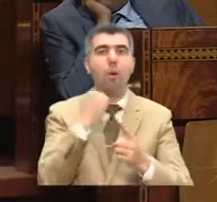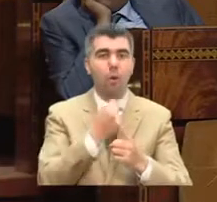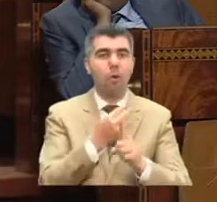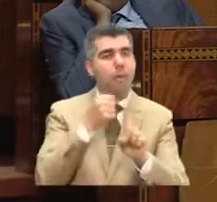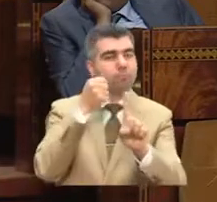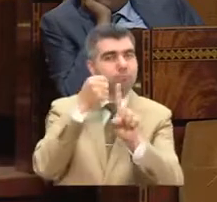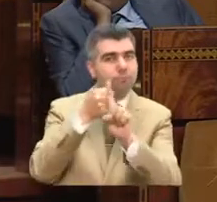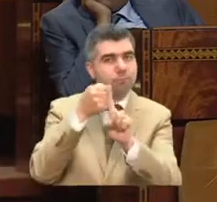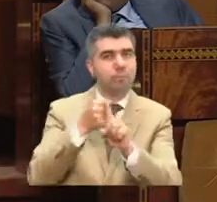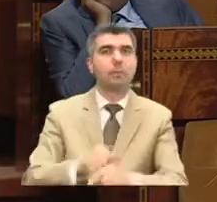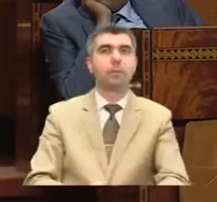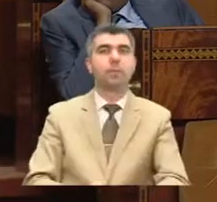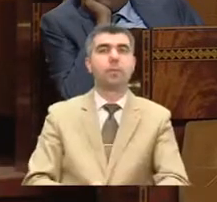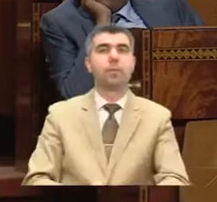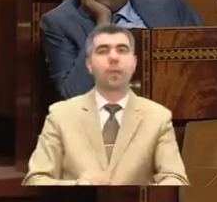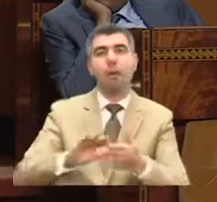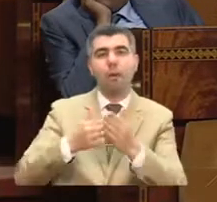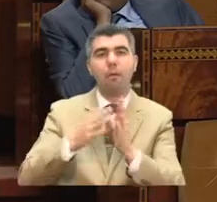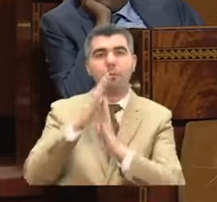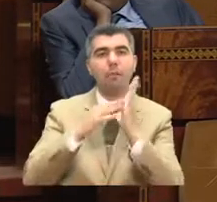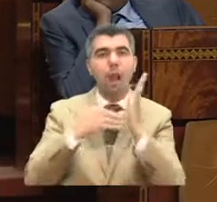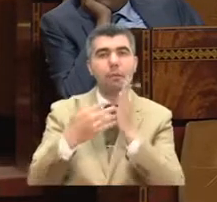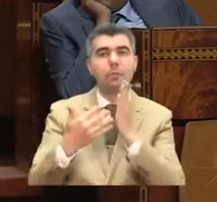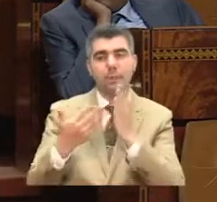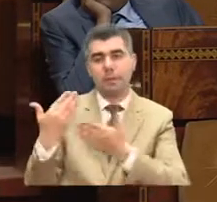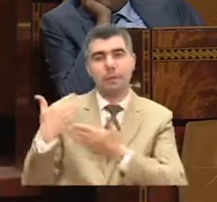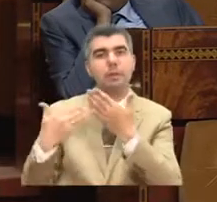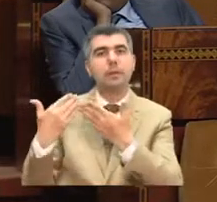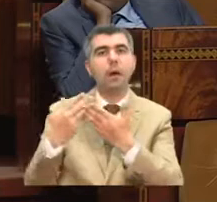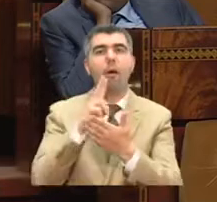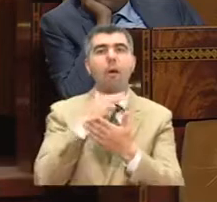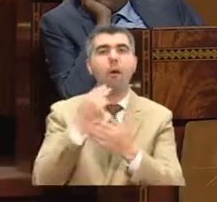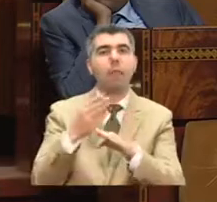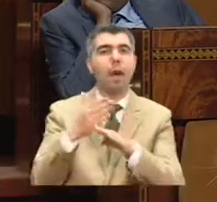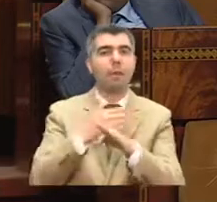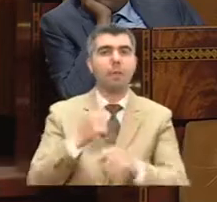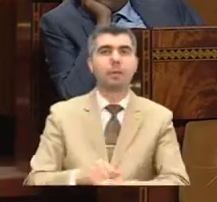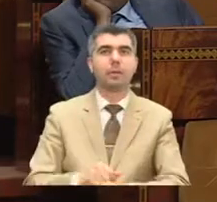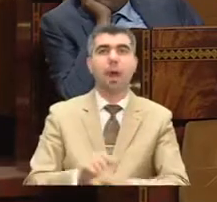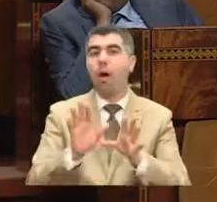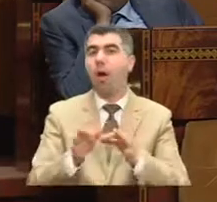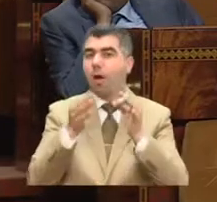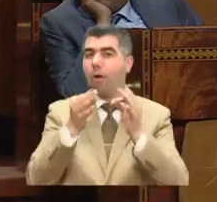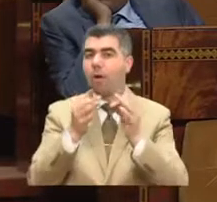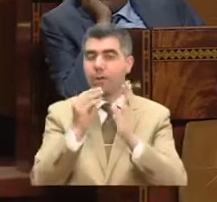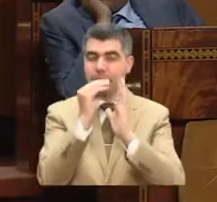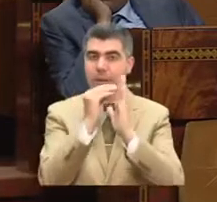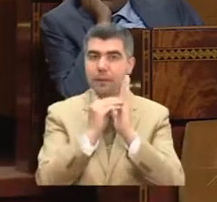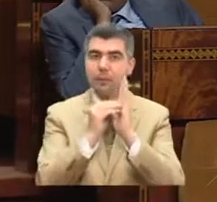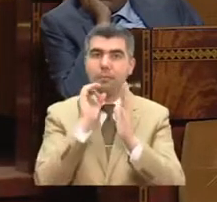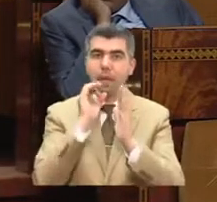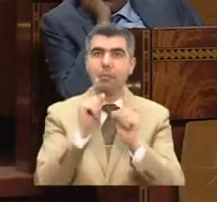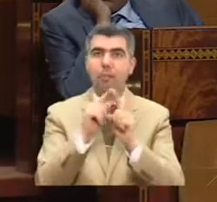اشتغل على هذا المخطط طيلة الفترة الحكومية السابقة، ومن أبرز ما تضمنه الشباك الوحيد